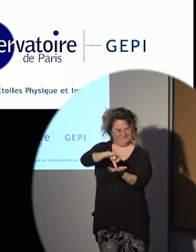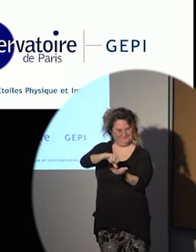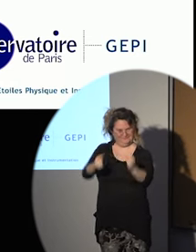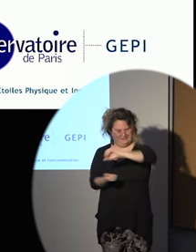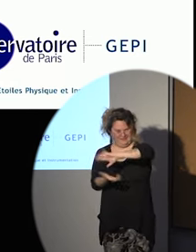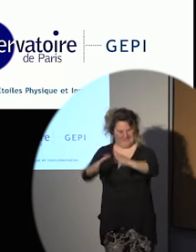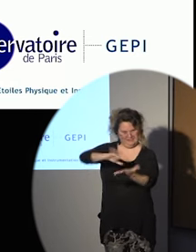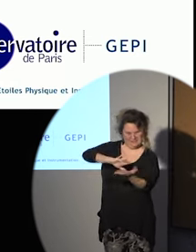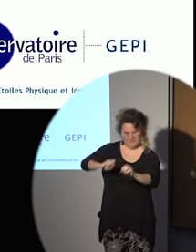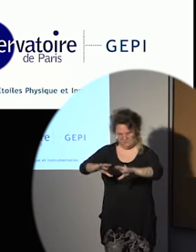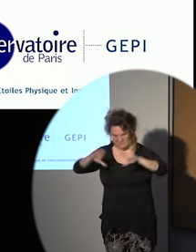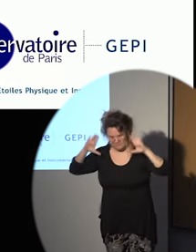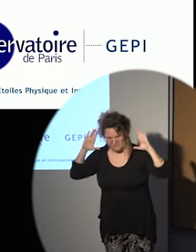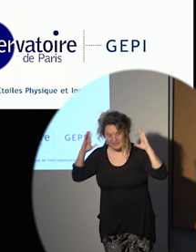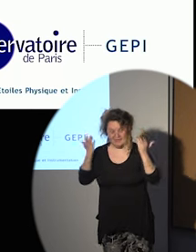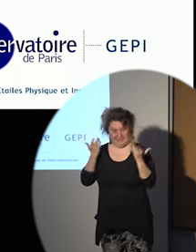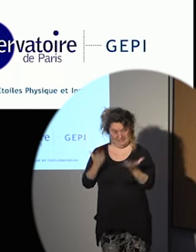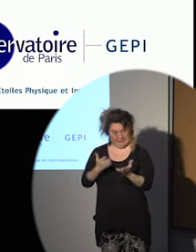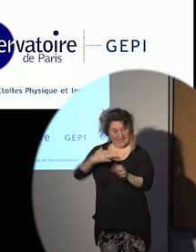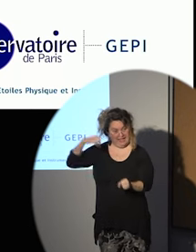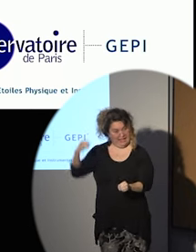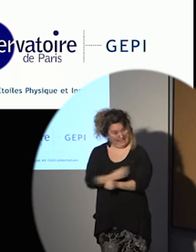donné 2 prix Nobel.